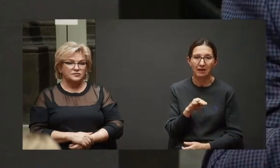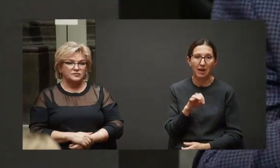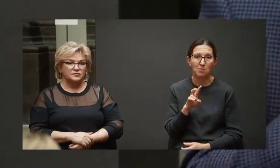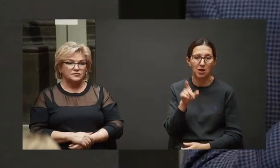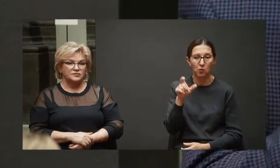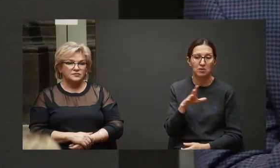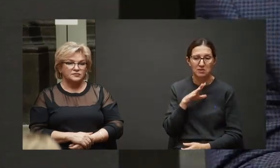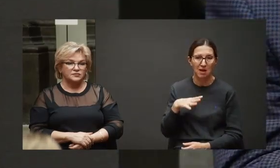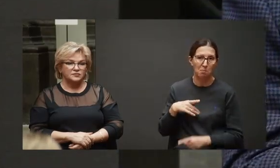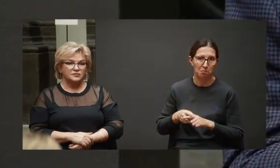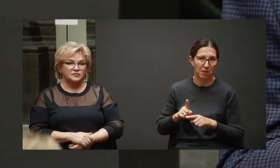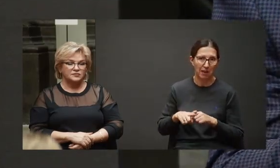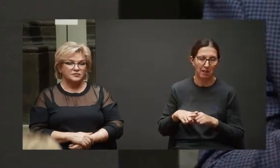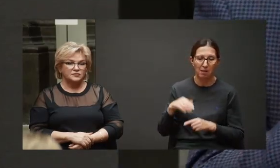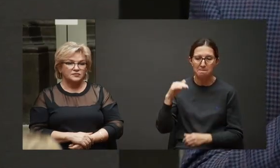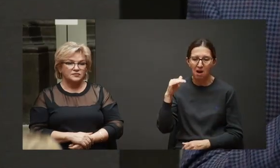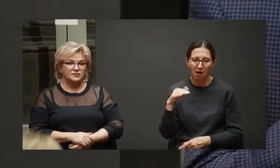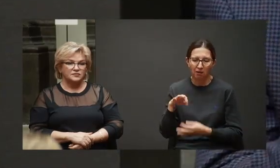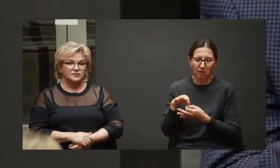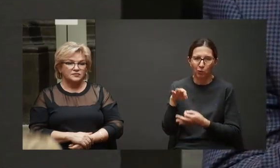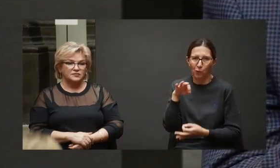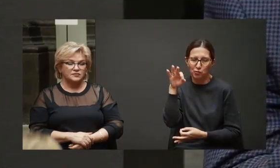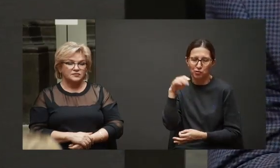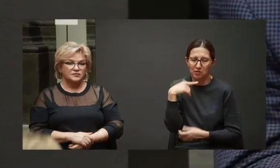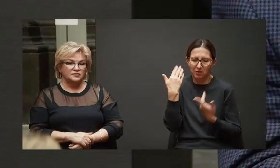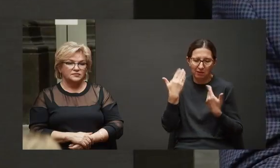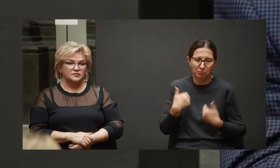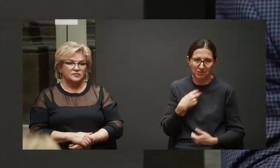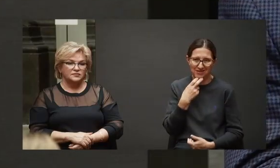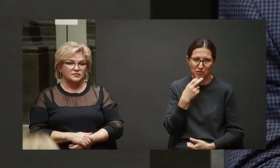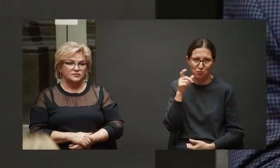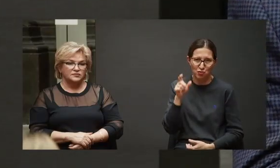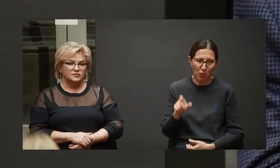был маленький, тощенький и смешной,